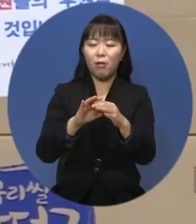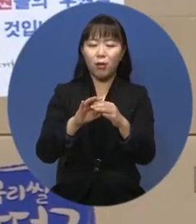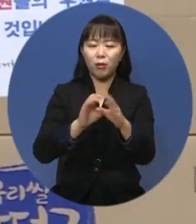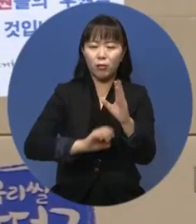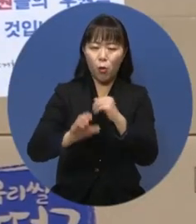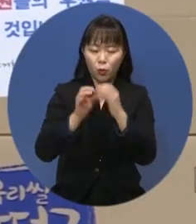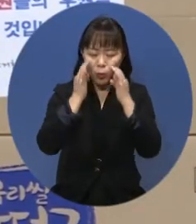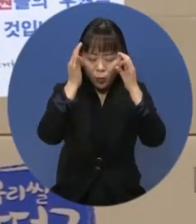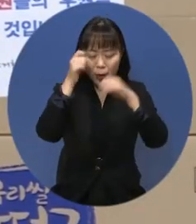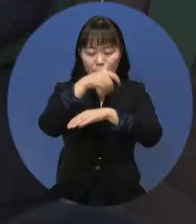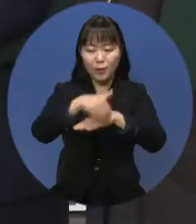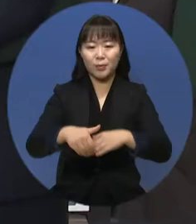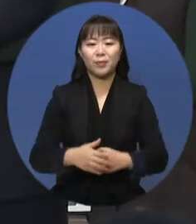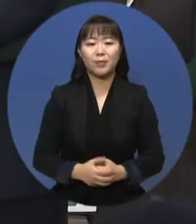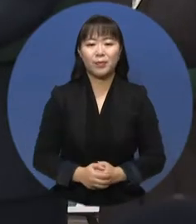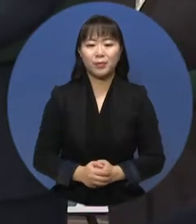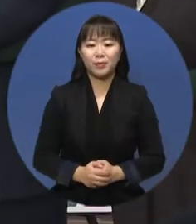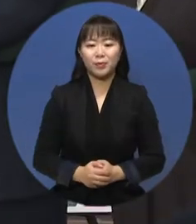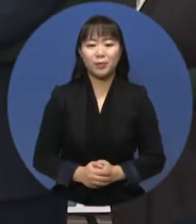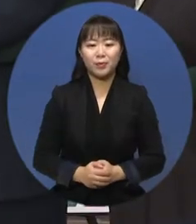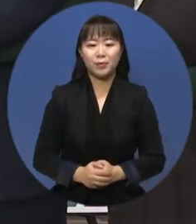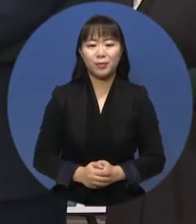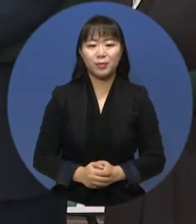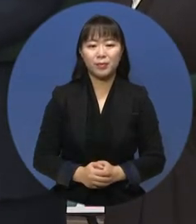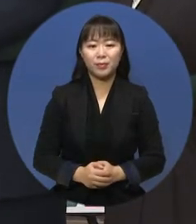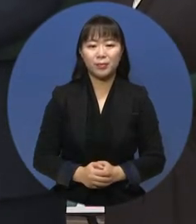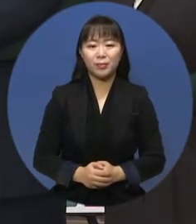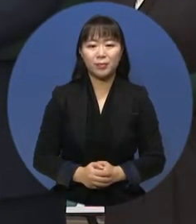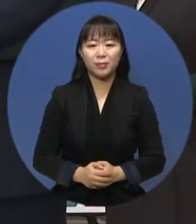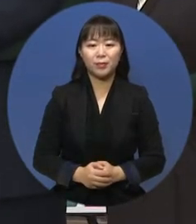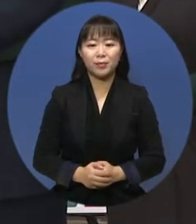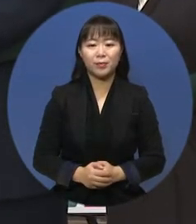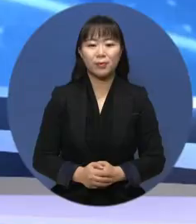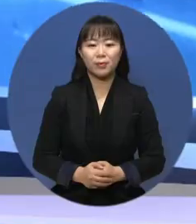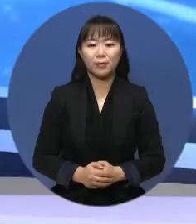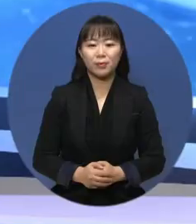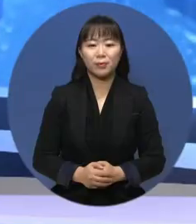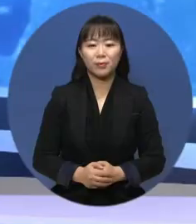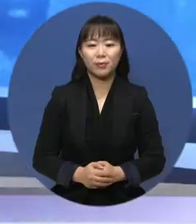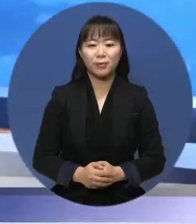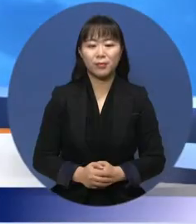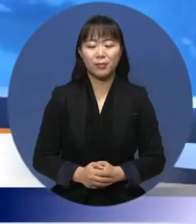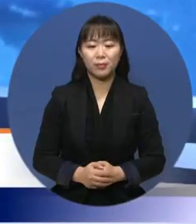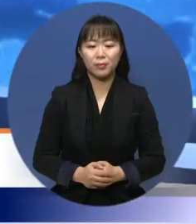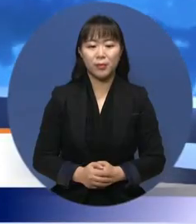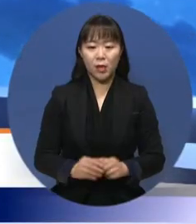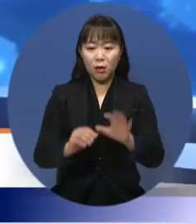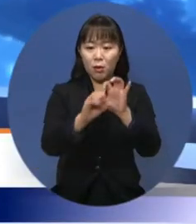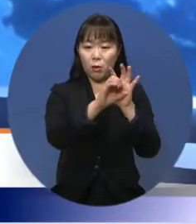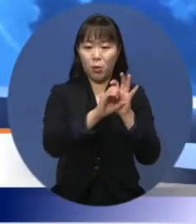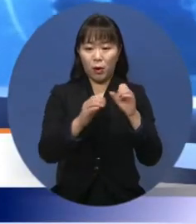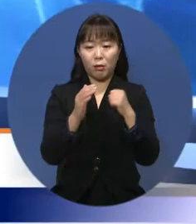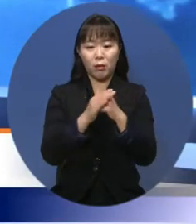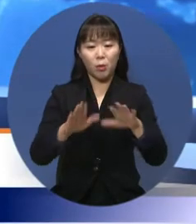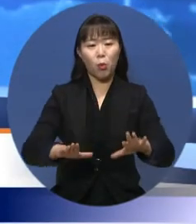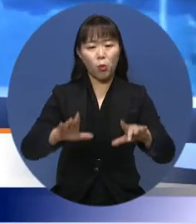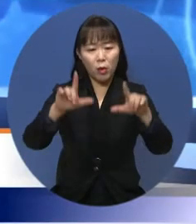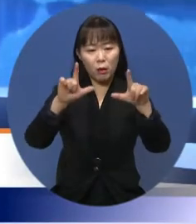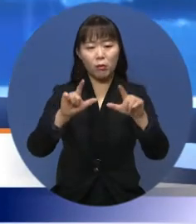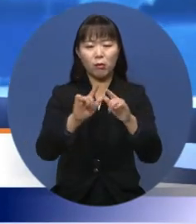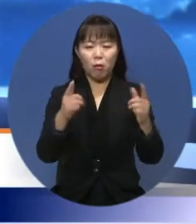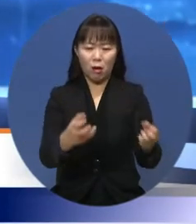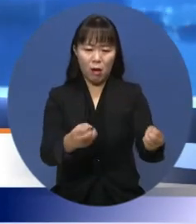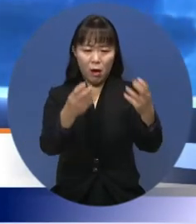예정입니다 혹시 tv 늬우스 팝송 용입니다 코론 알브 로 인해 올해는 여러